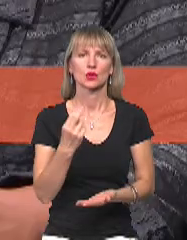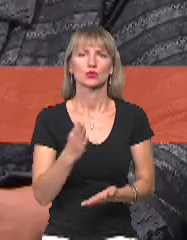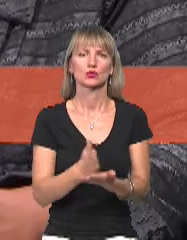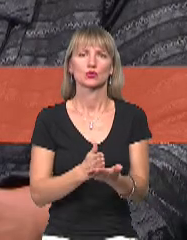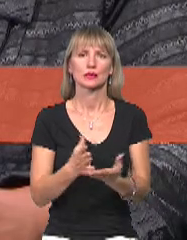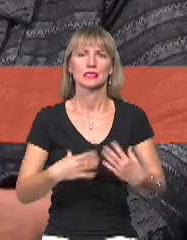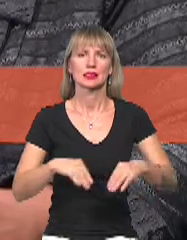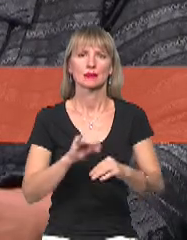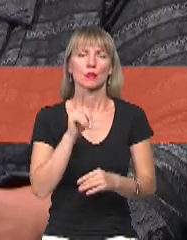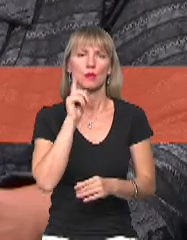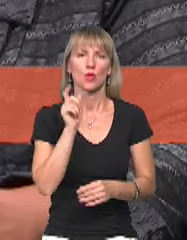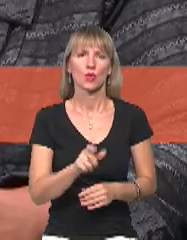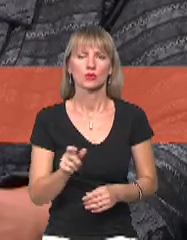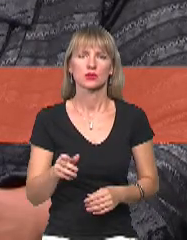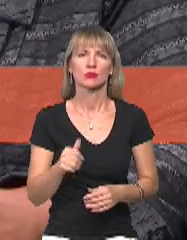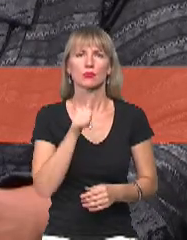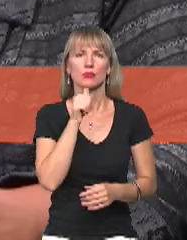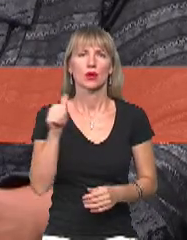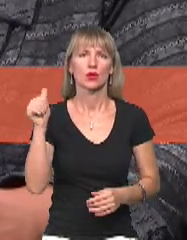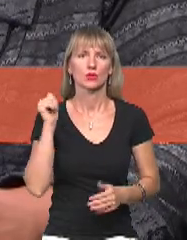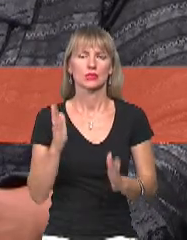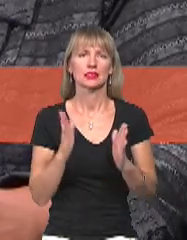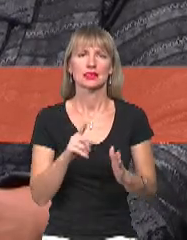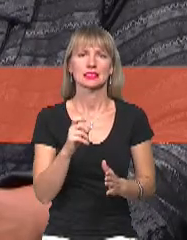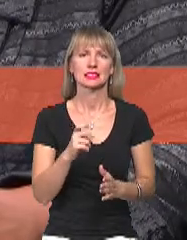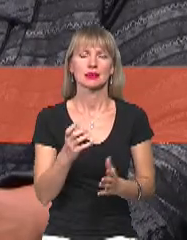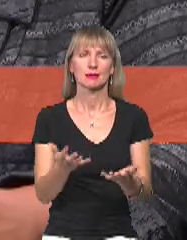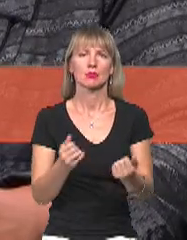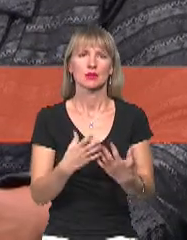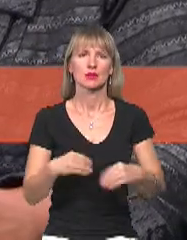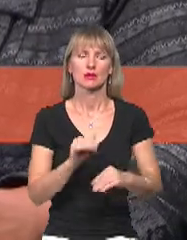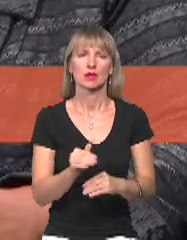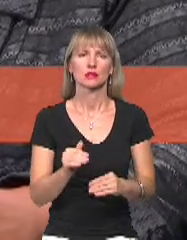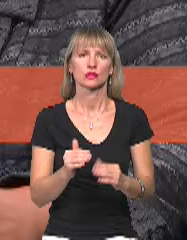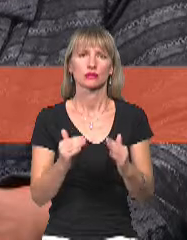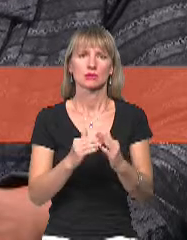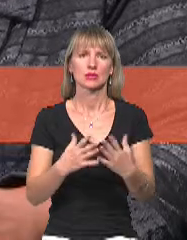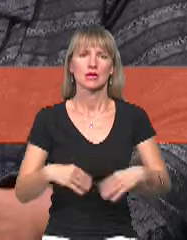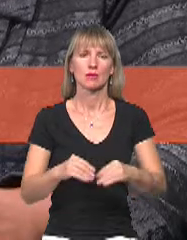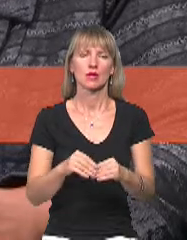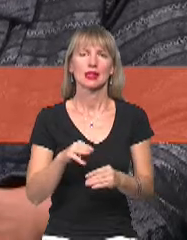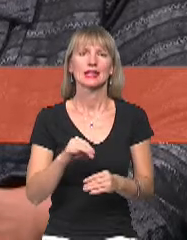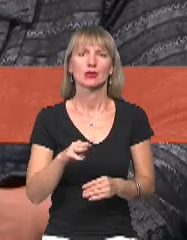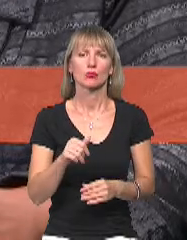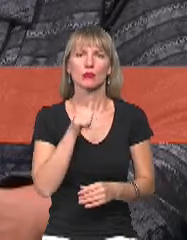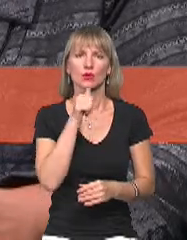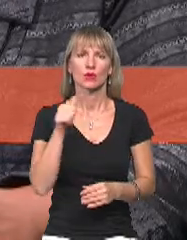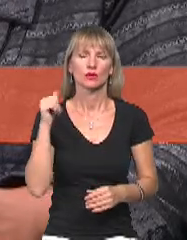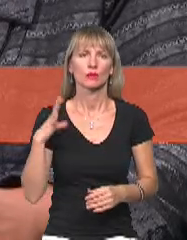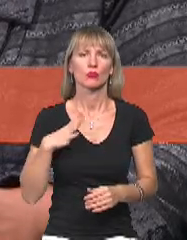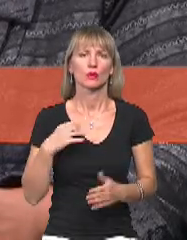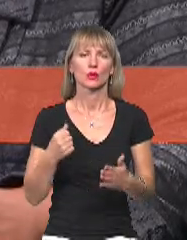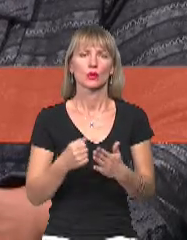дітей та молоді. В минулому році тільки з прийомних сімей, із дитячих будинків сімейного типу, в минулому році було